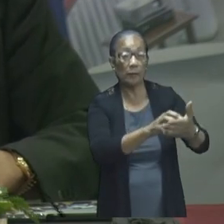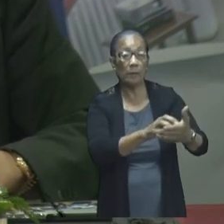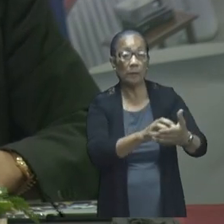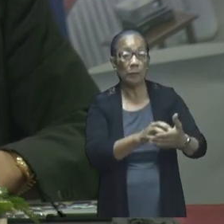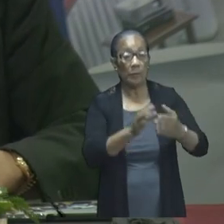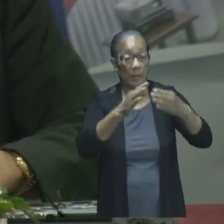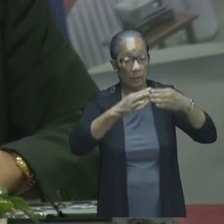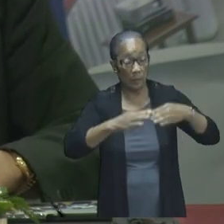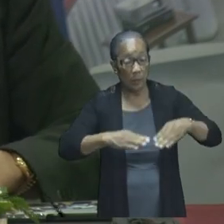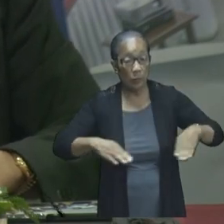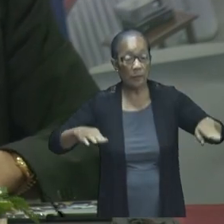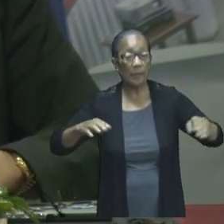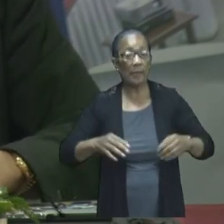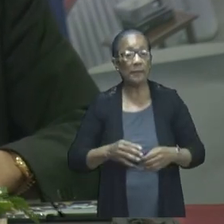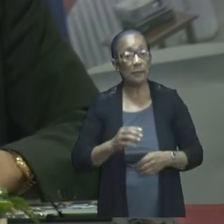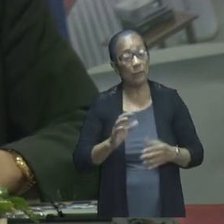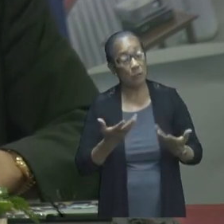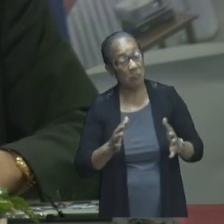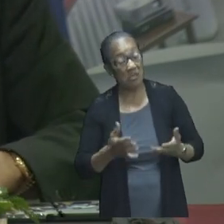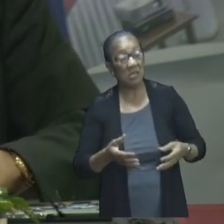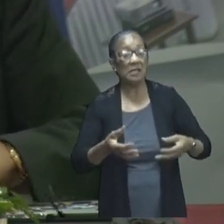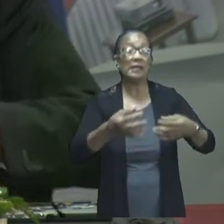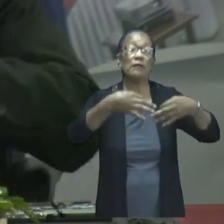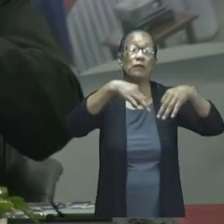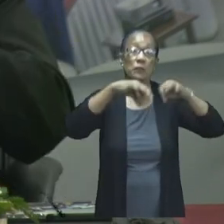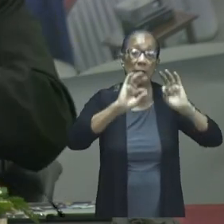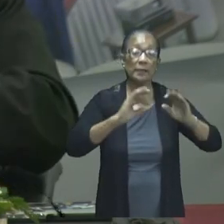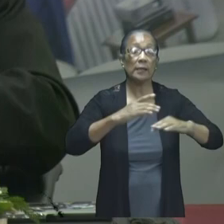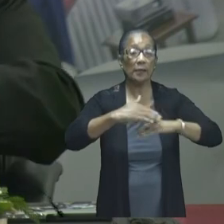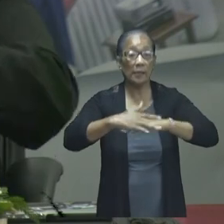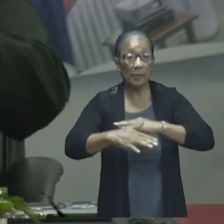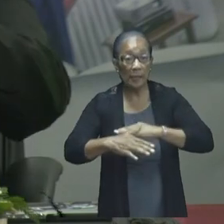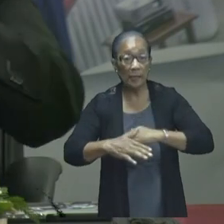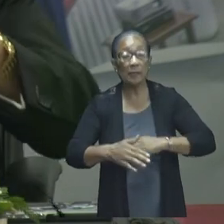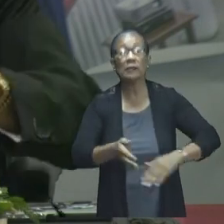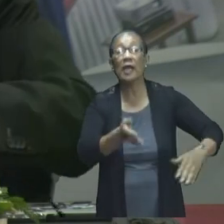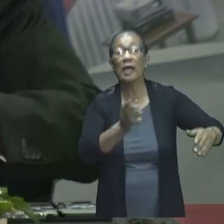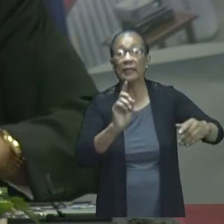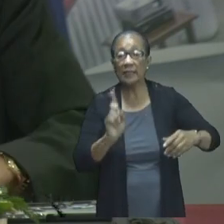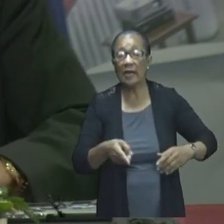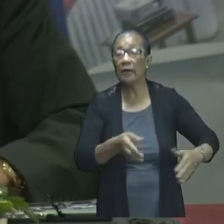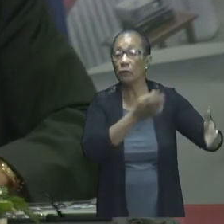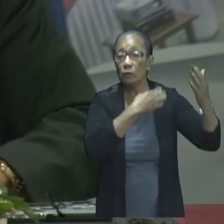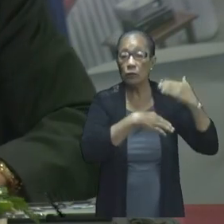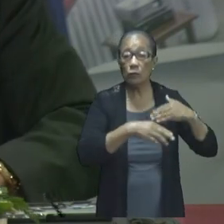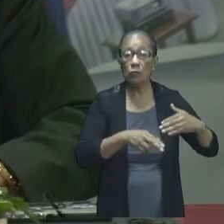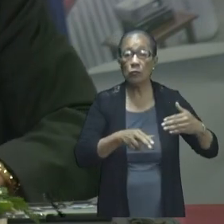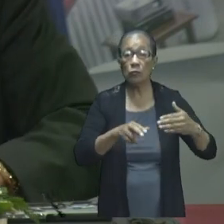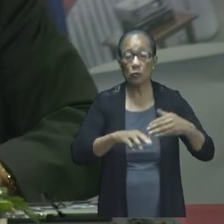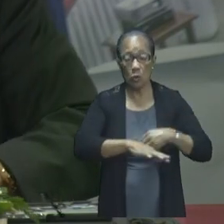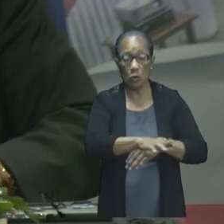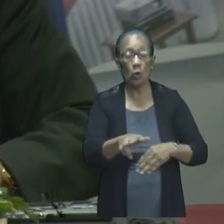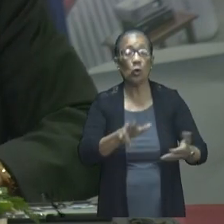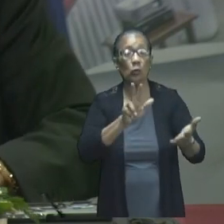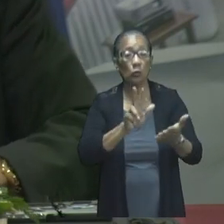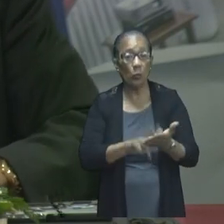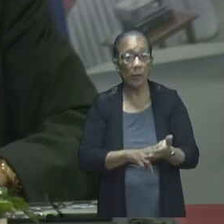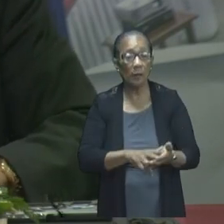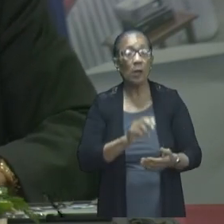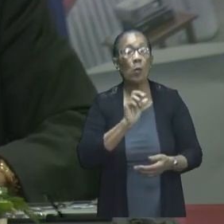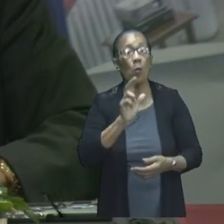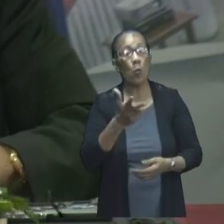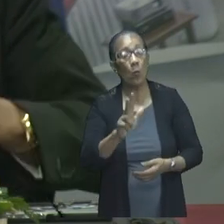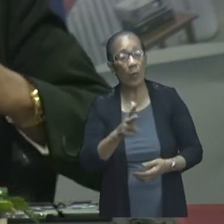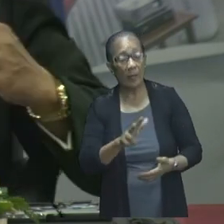volgens mij is het beter geregeld de in die via piek was dat u de dan de hele grondwet van ons aan welke wegen shell hem aan moet gaan hoor